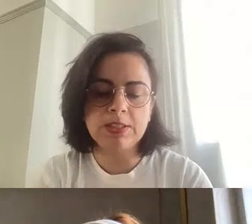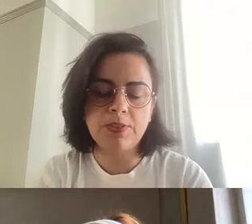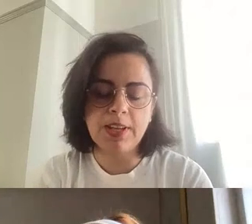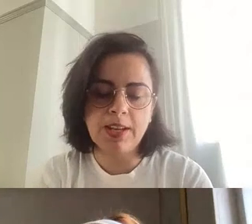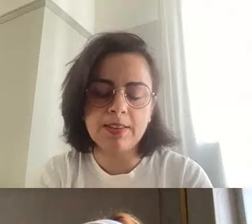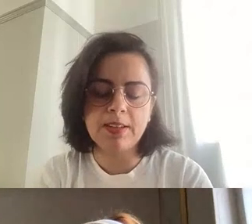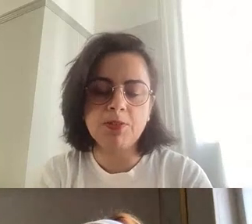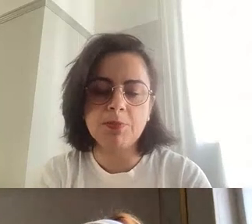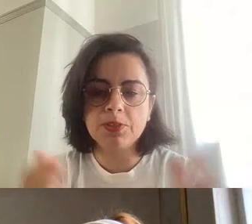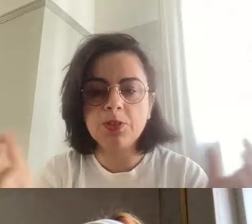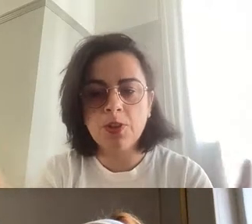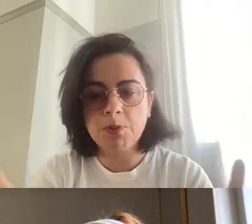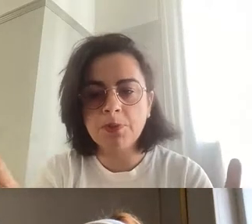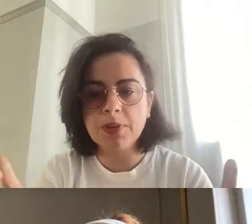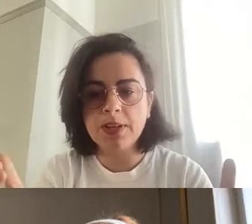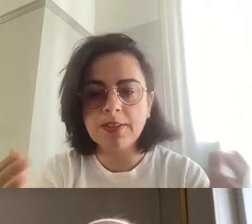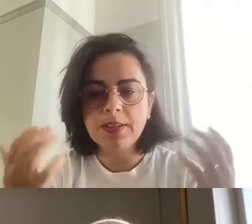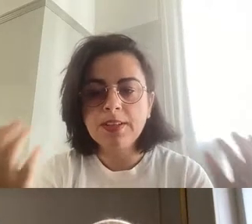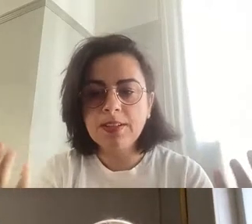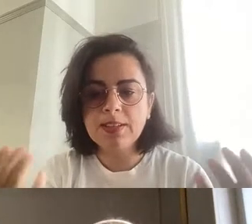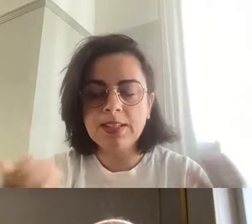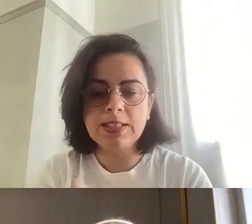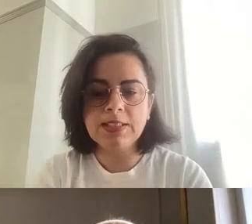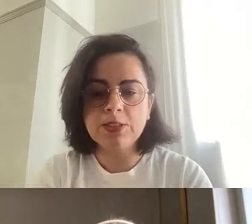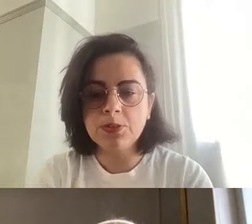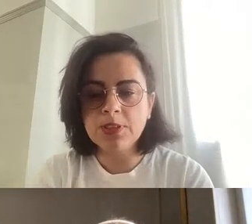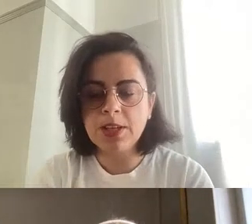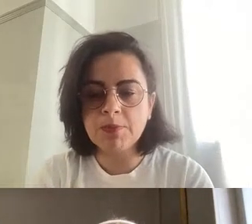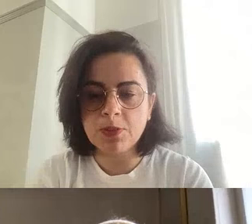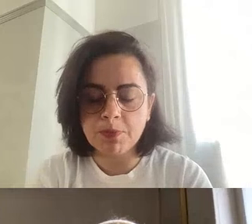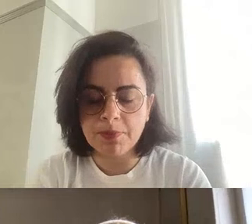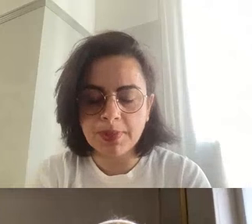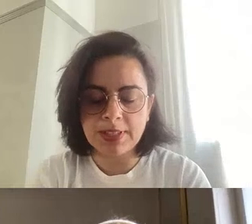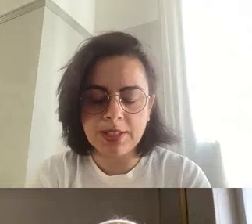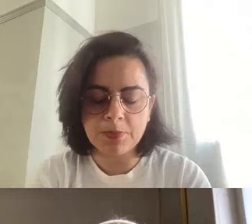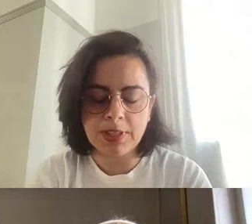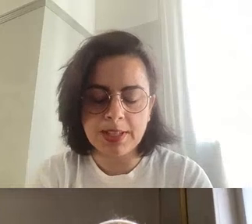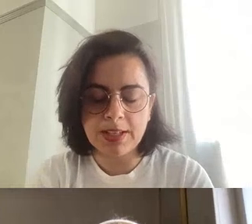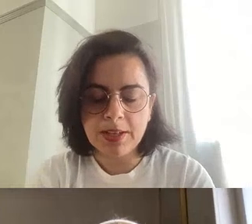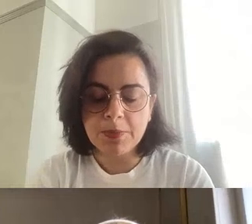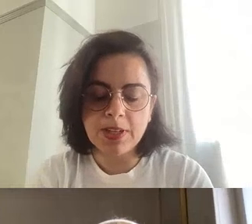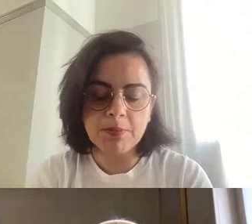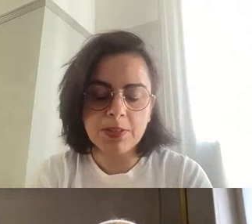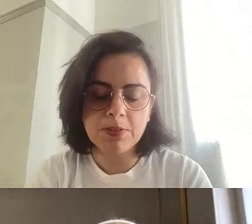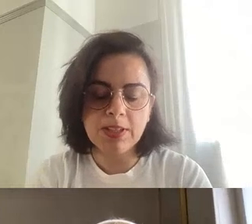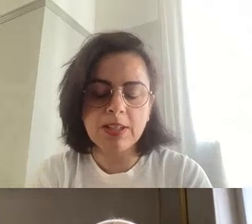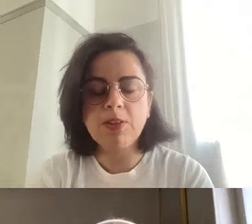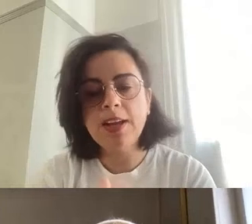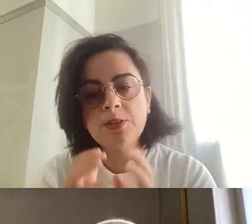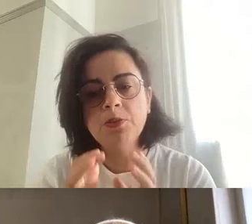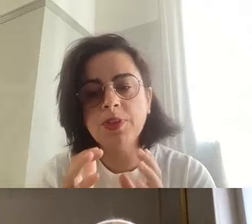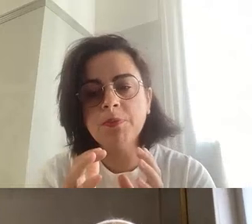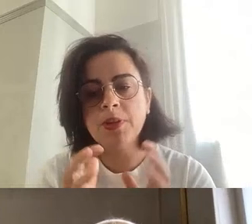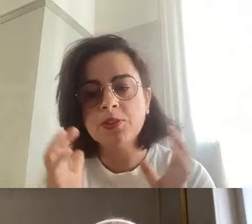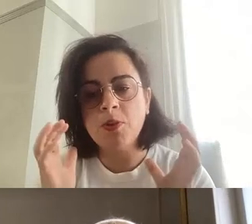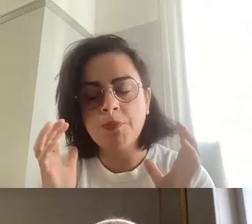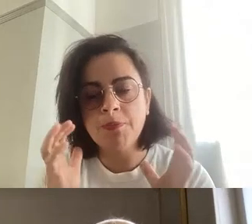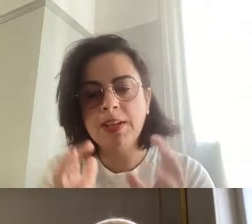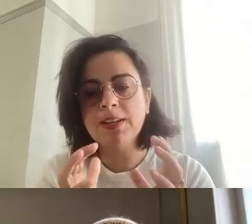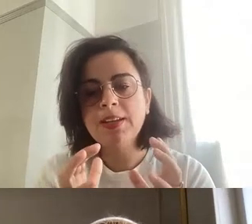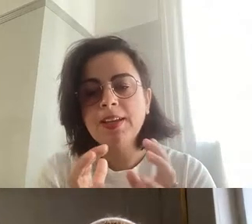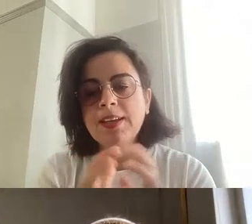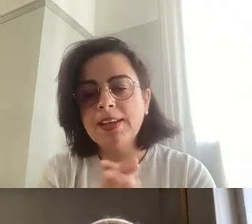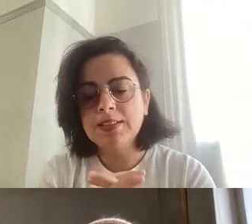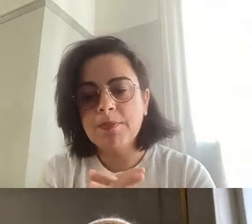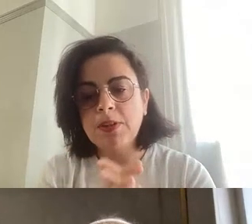just etableringsfriheten och att man styckar upp vården. Det är ett ersättningssystem som baseras på det, på den metodiken. Och här tror vi på att